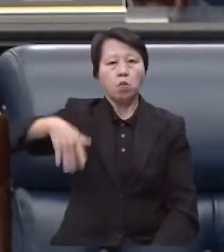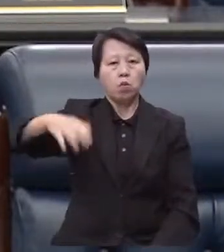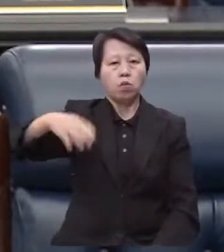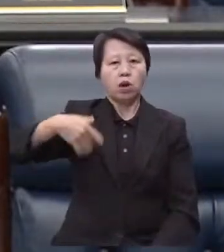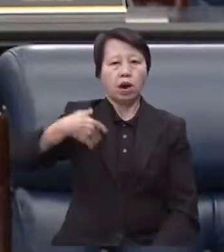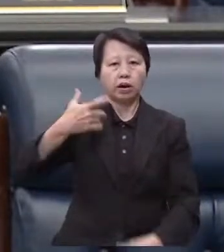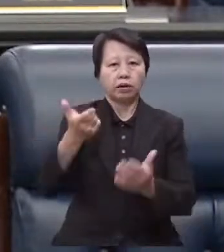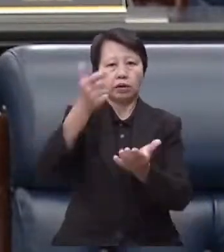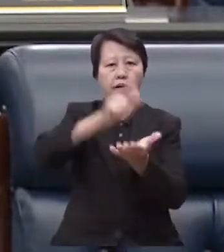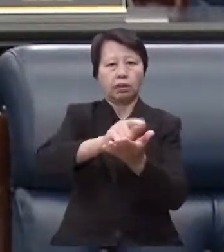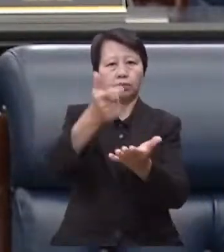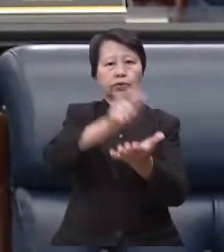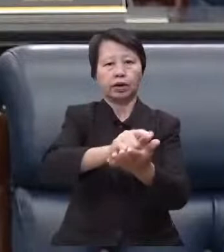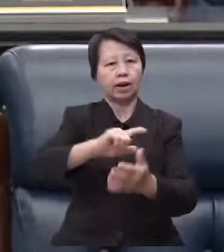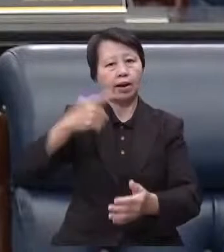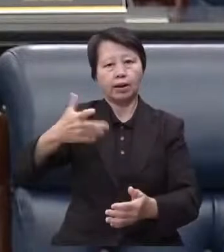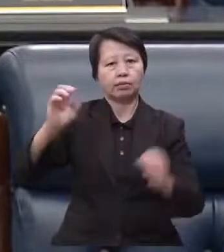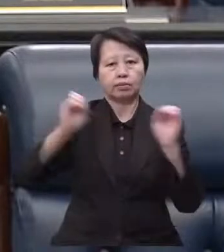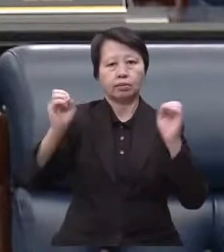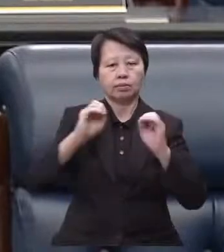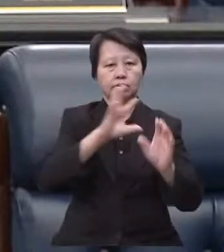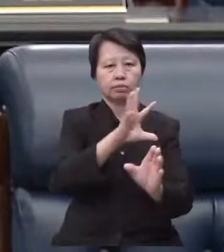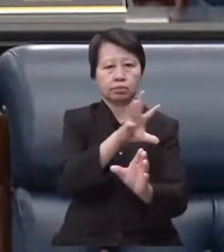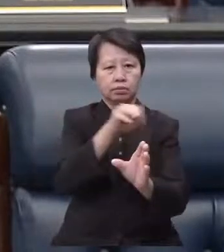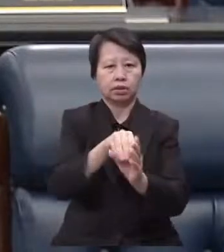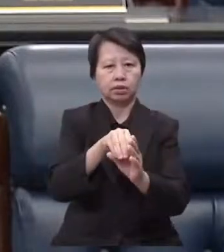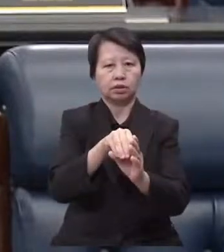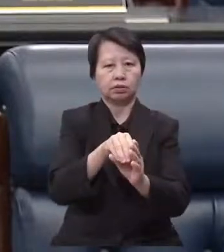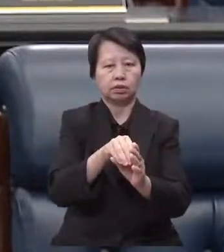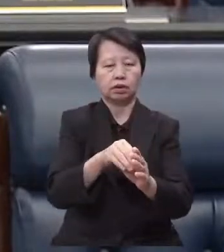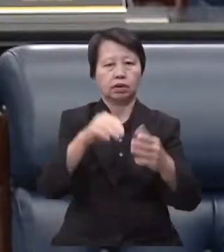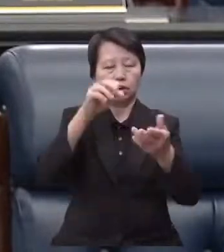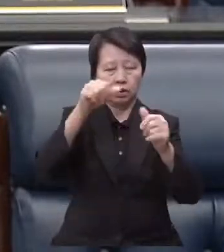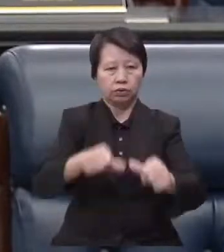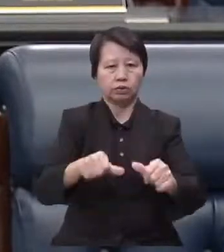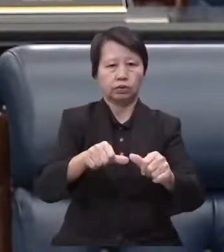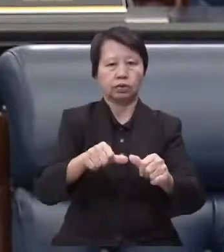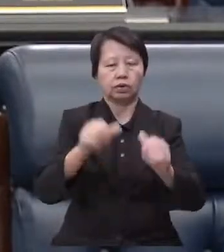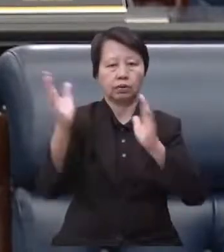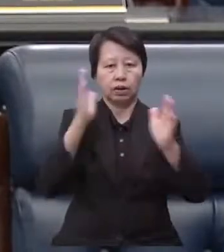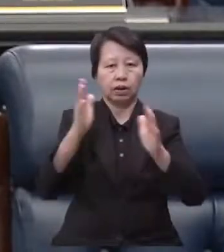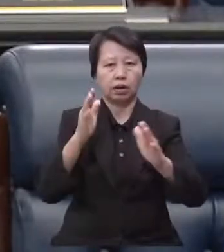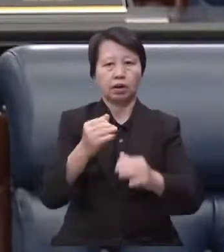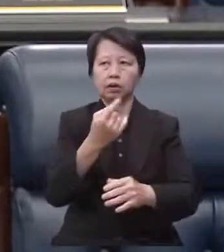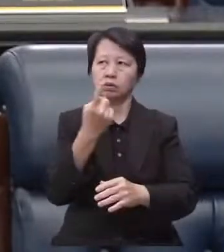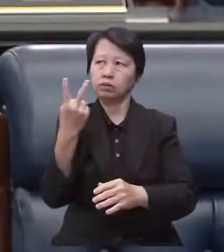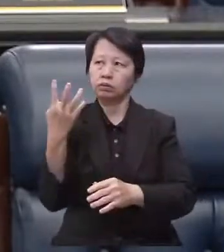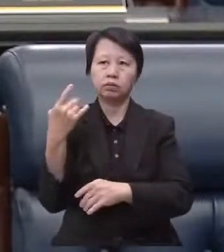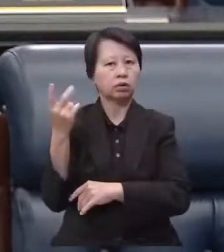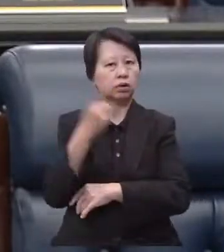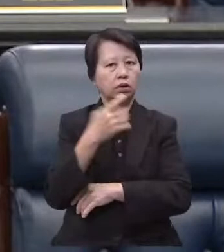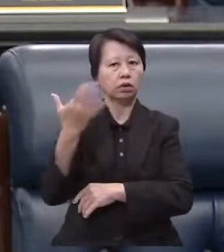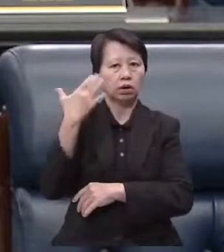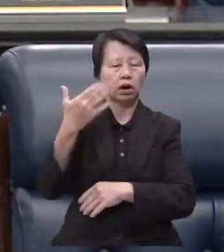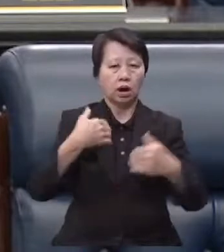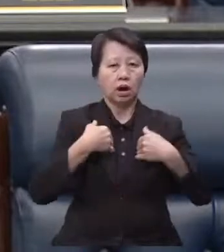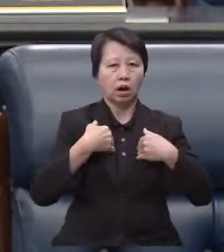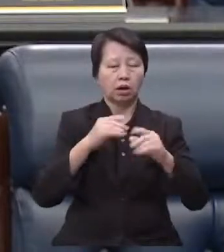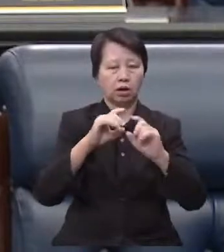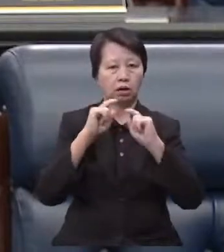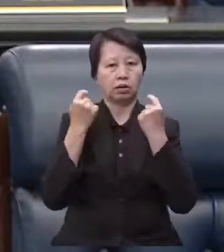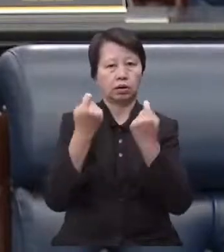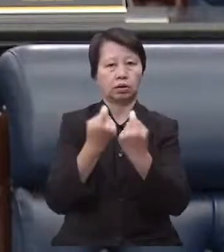ada laporan-laporan lain yang melibatkan kedudukan rakyat Malaysia, melainkan beberapa hari yang lalu ada